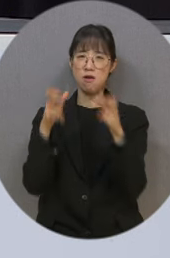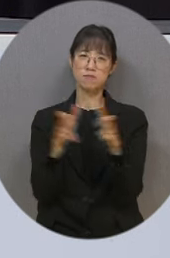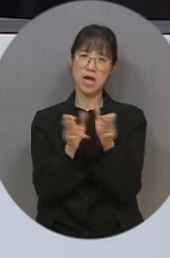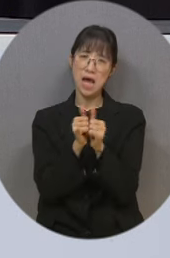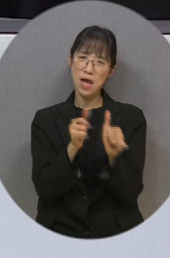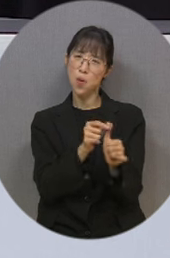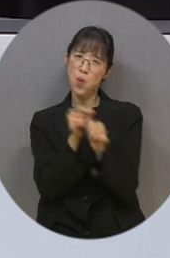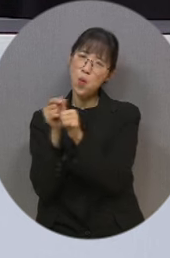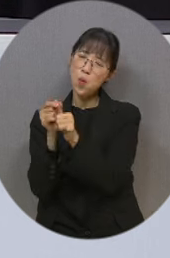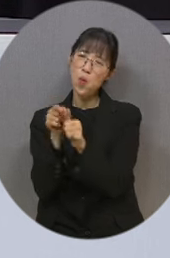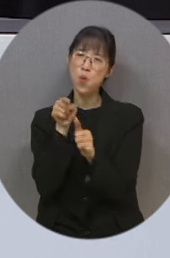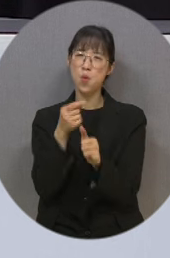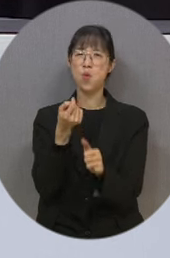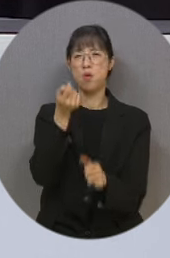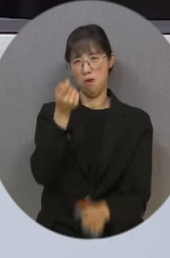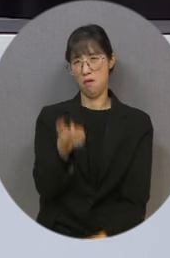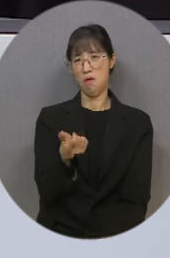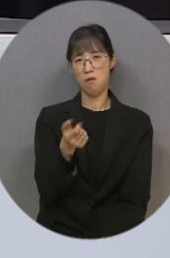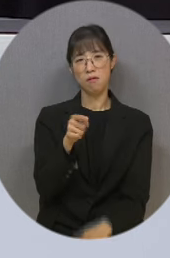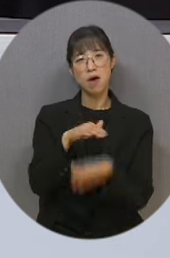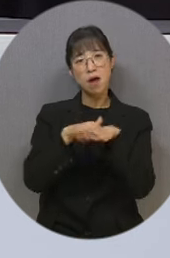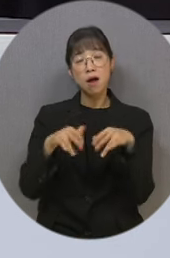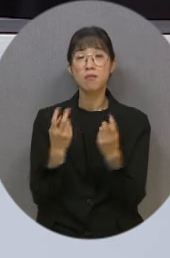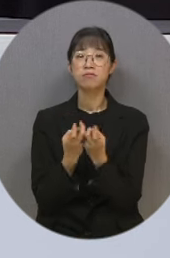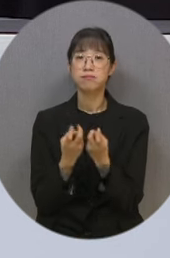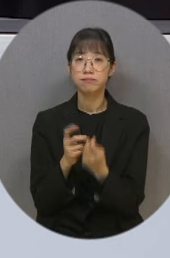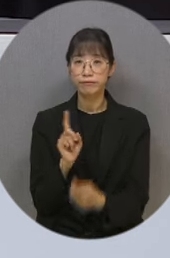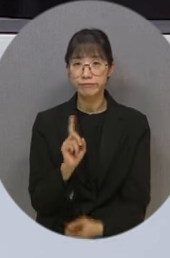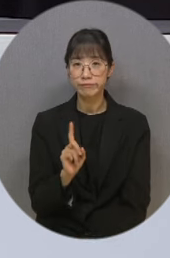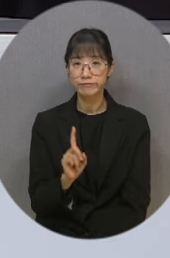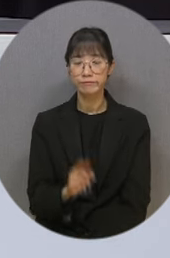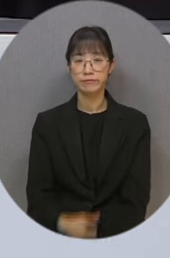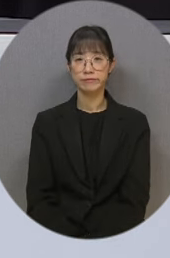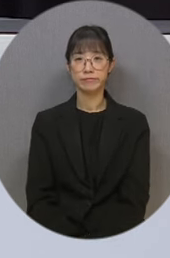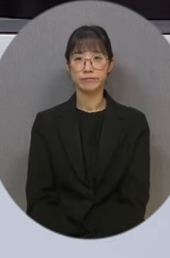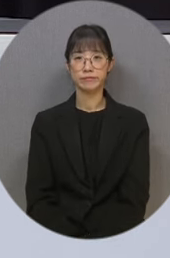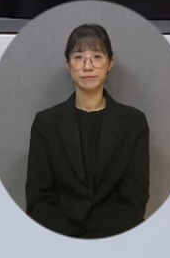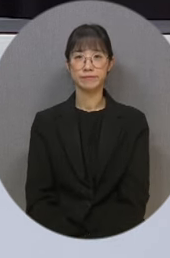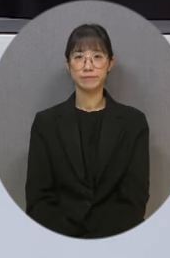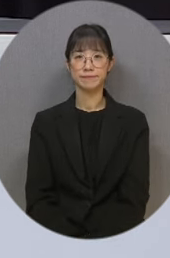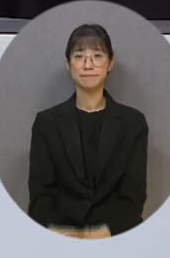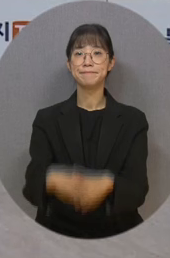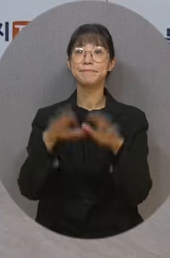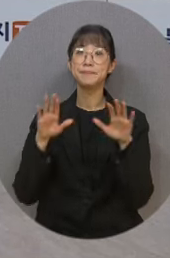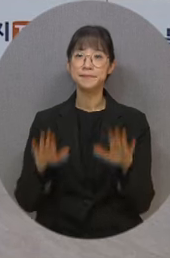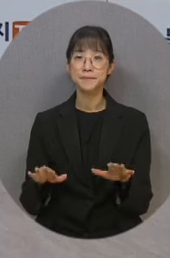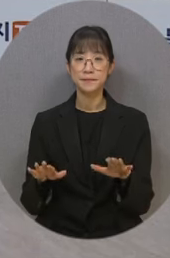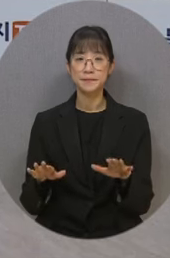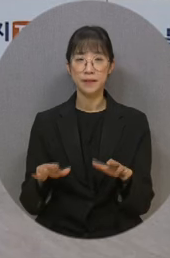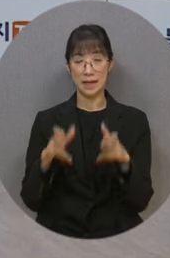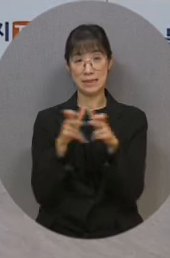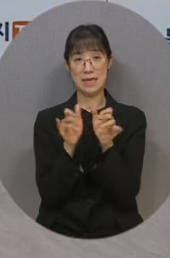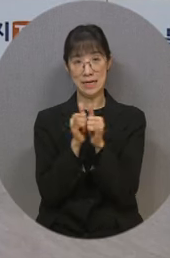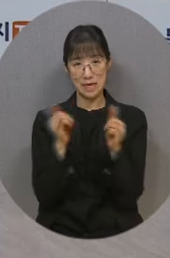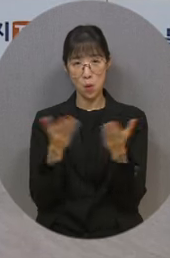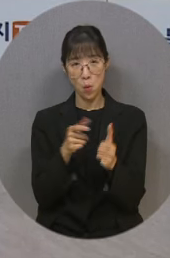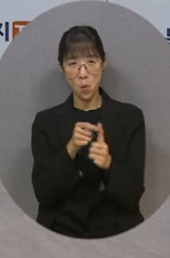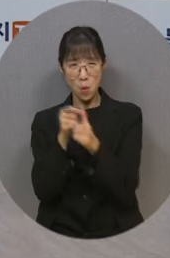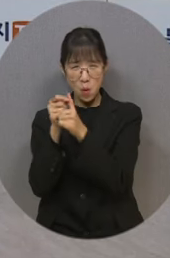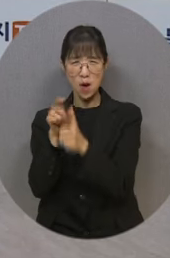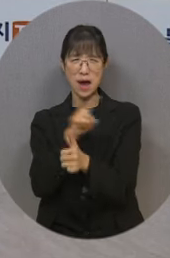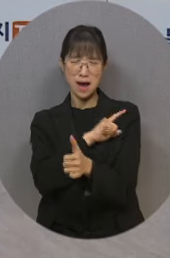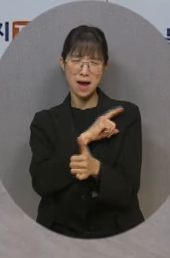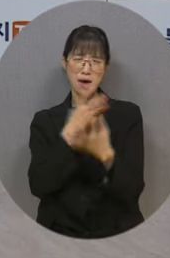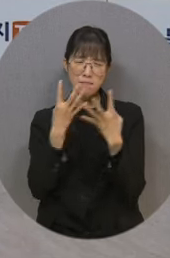상대적으로 낮은데 그 해결책은 어떤 것이 있겠습니까 지금 장애인 고용을 가장 많이